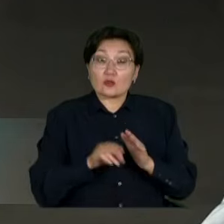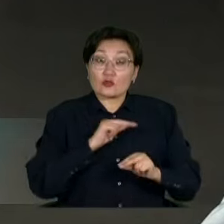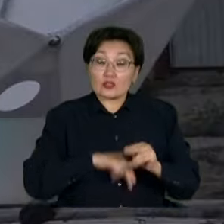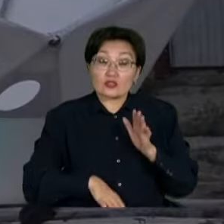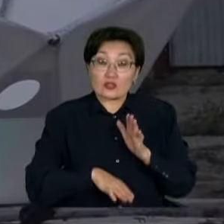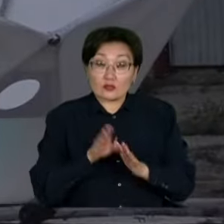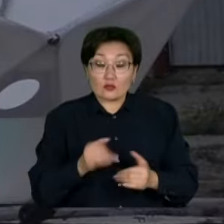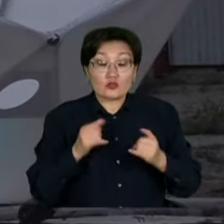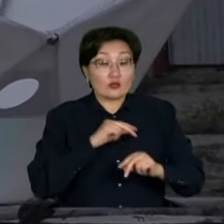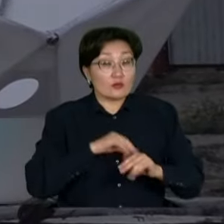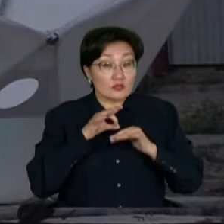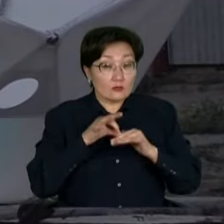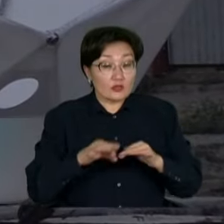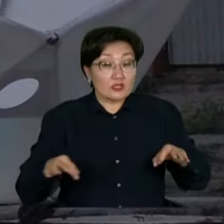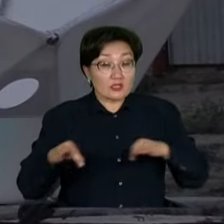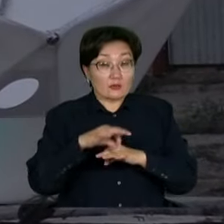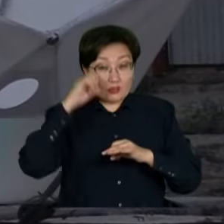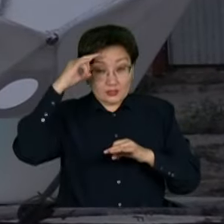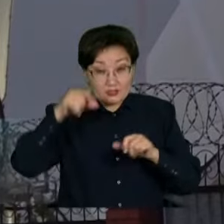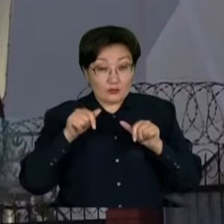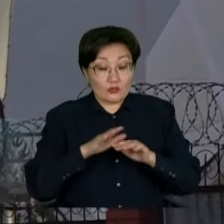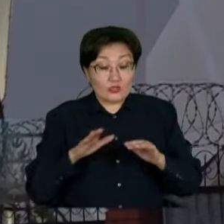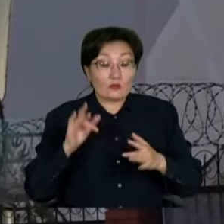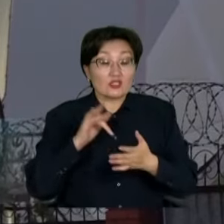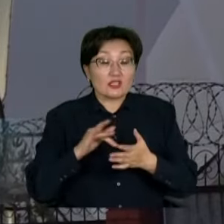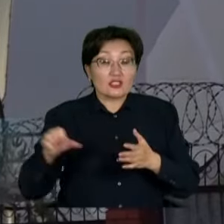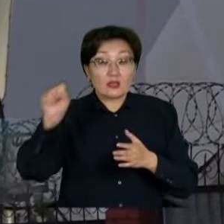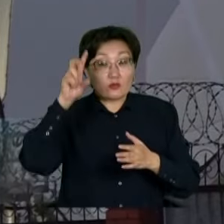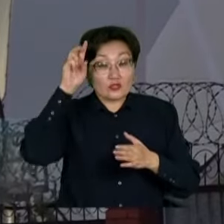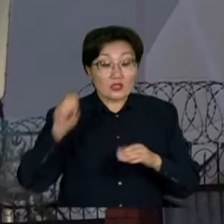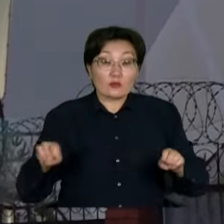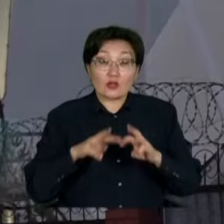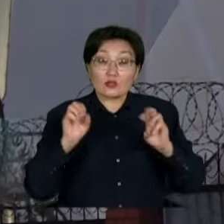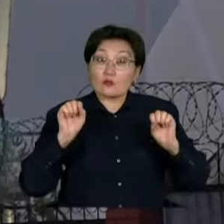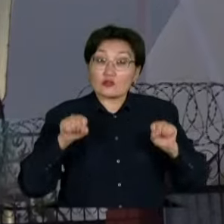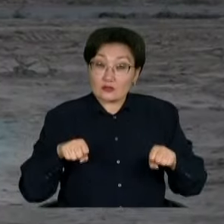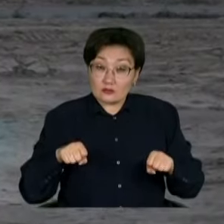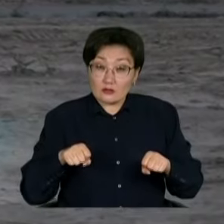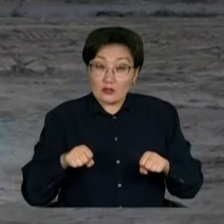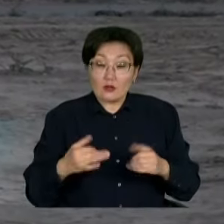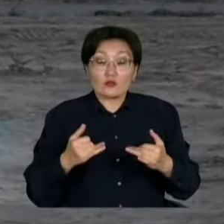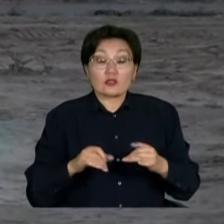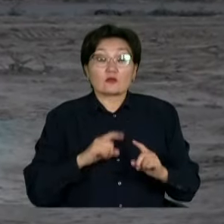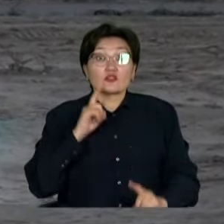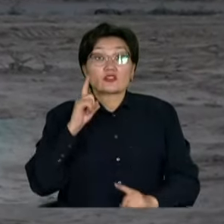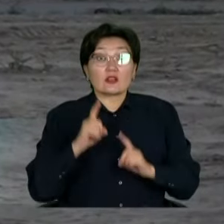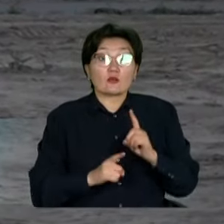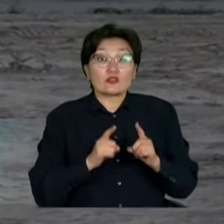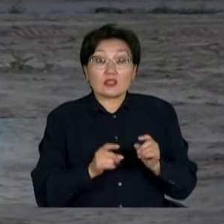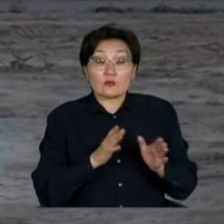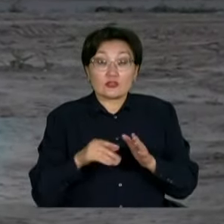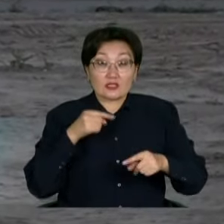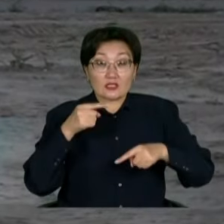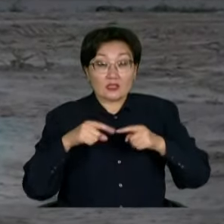жүргізіп жатырмыз. Атап өтерлігі жоба тек Қазақстанды ғана емес, Орталық Азия елдерін қамтуға да қауқарлы екен. Ал спутниктік жүйе келер